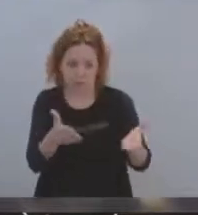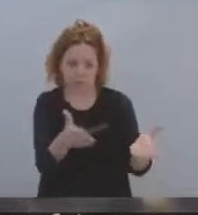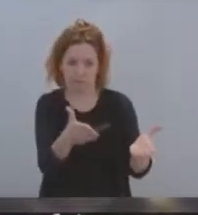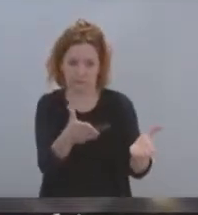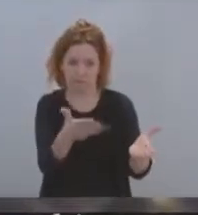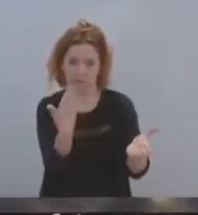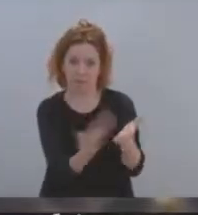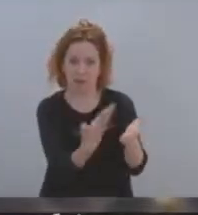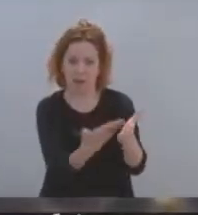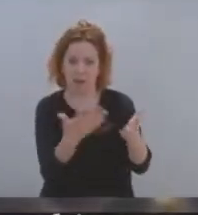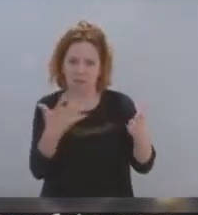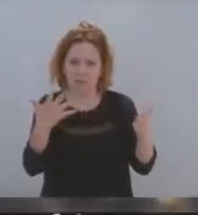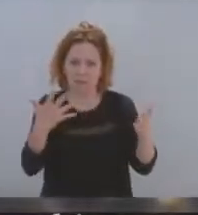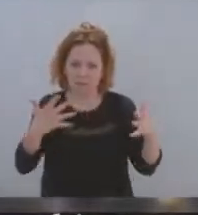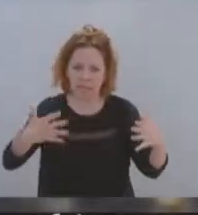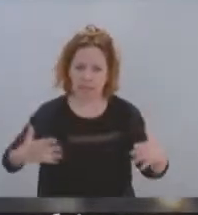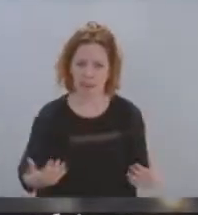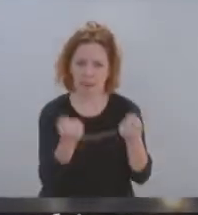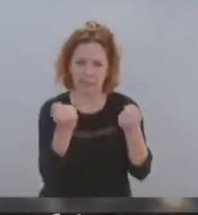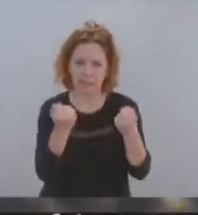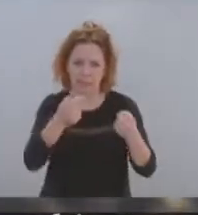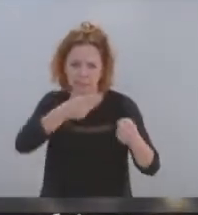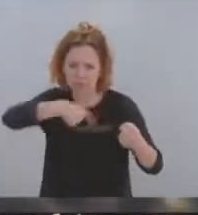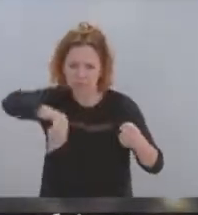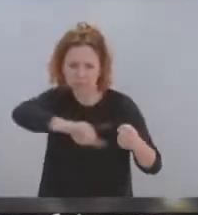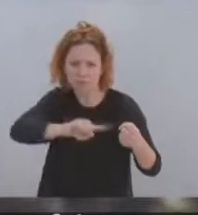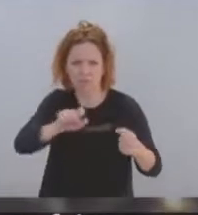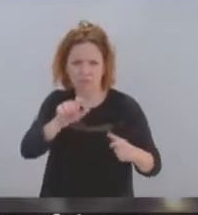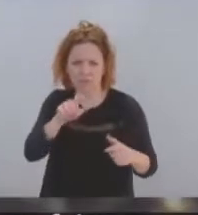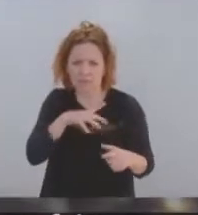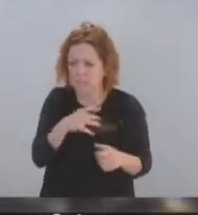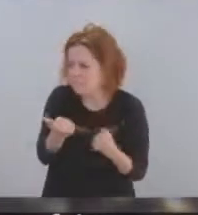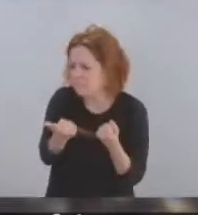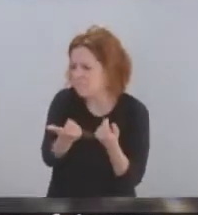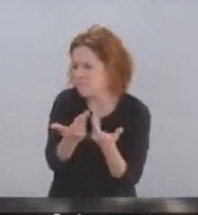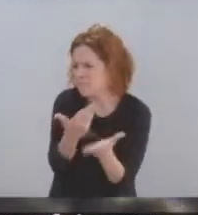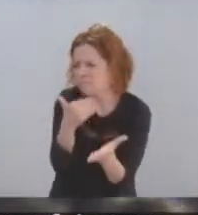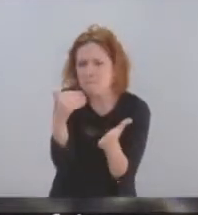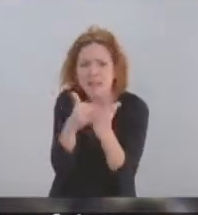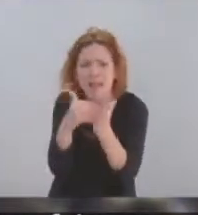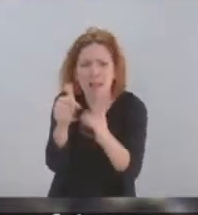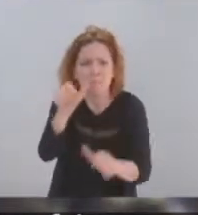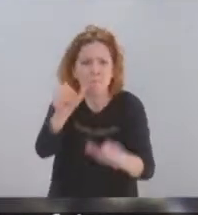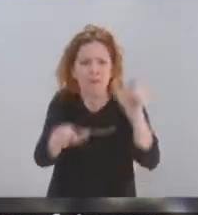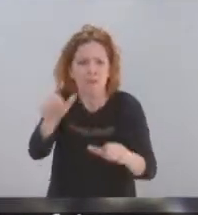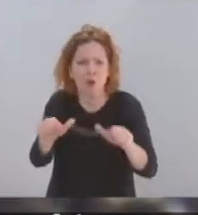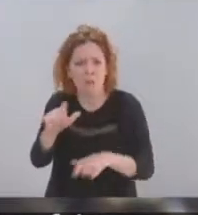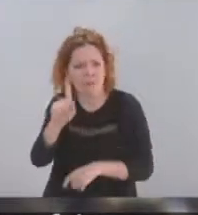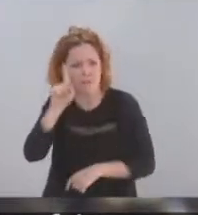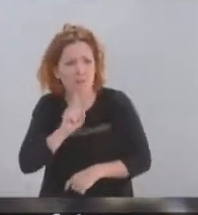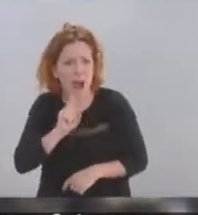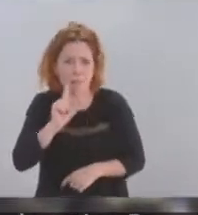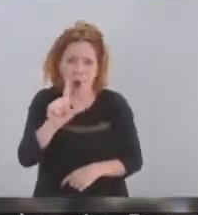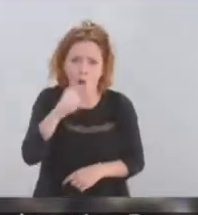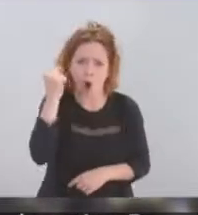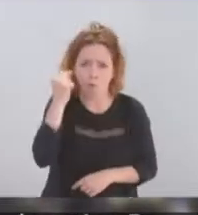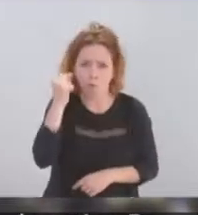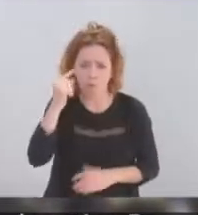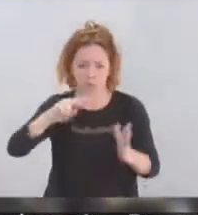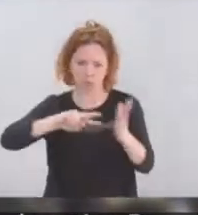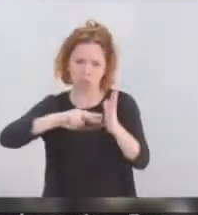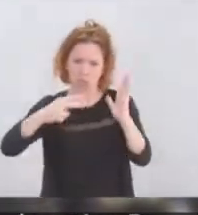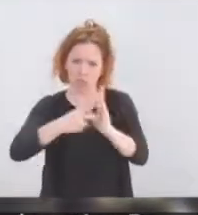cette capacité à disposer de milliers de femmes et d'hommes de haut niveau technique qui permettent au pays de